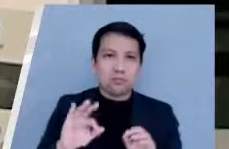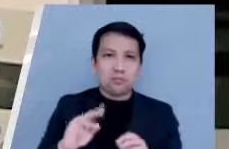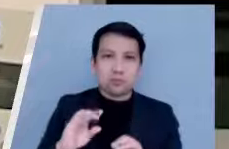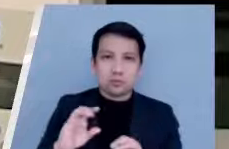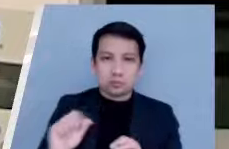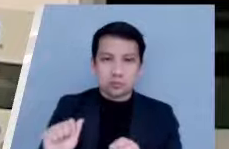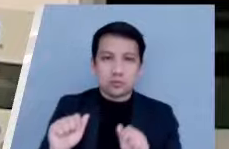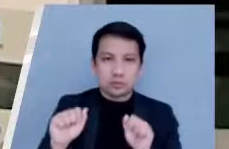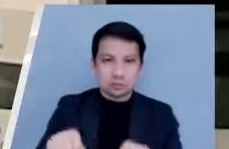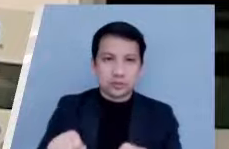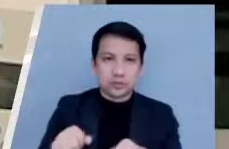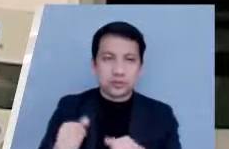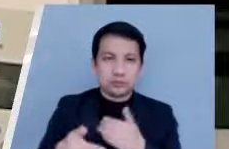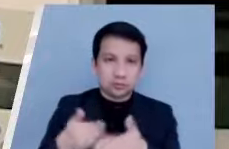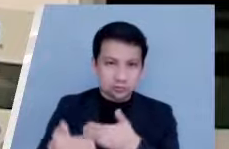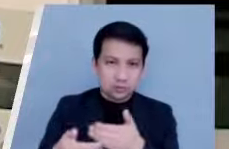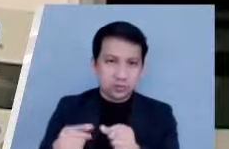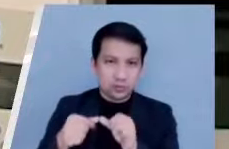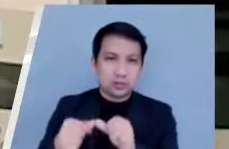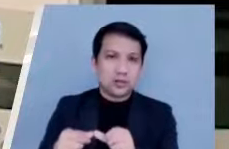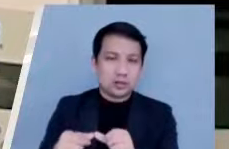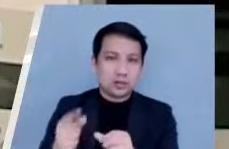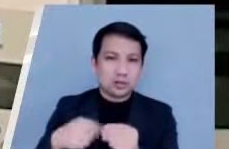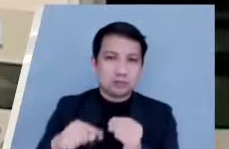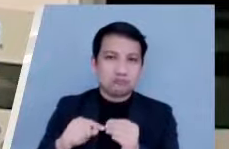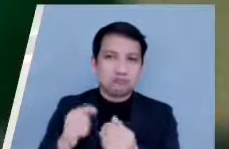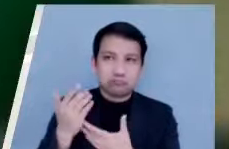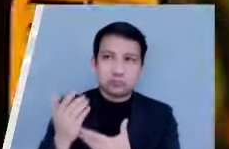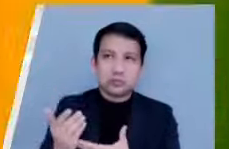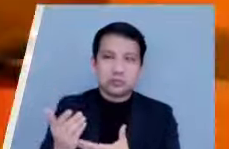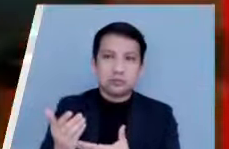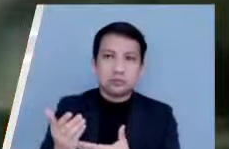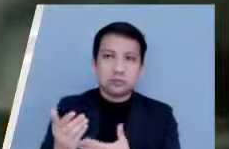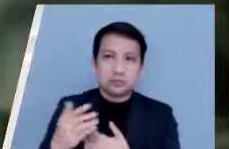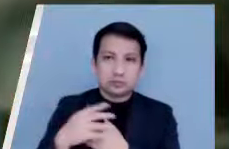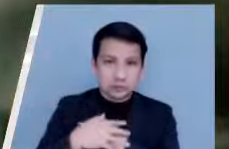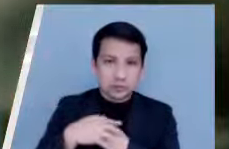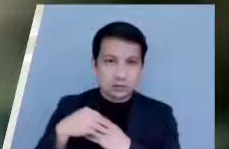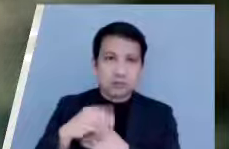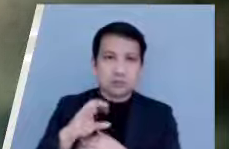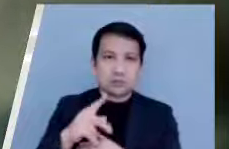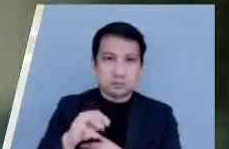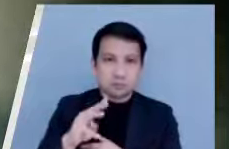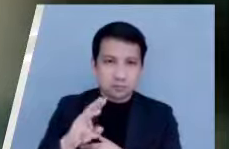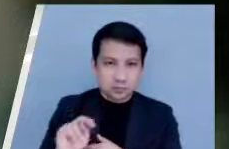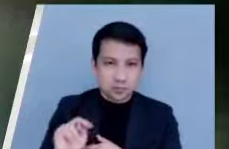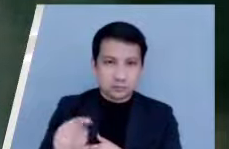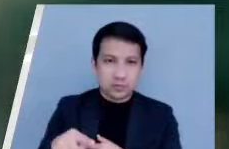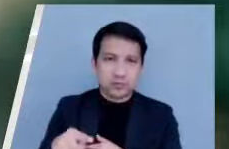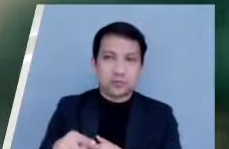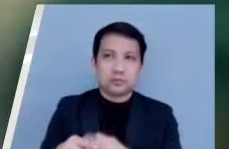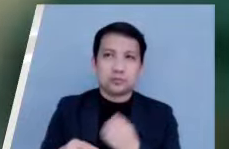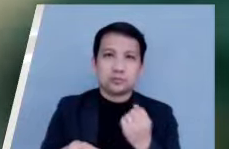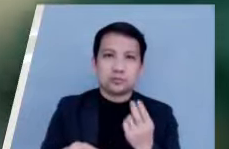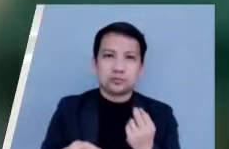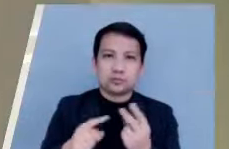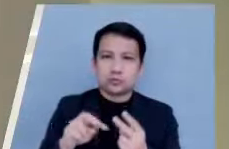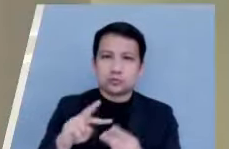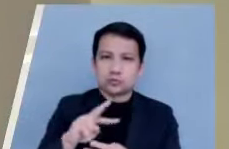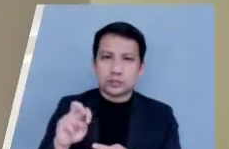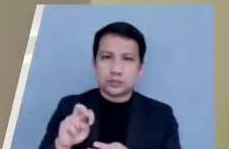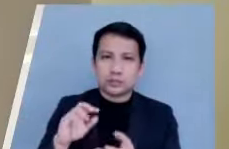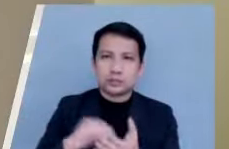tayo mag-proceed dun sa pag-on ng pump. From 200 to 300,000 pesos per